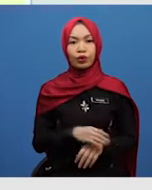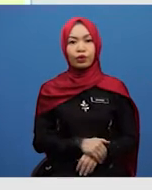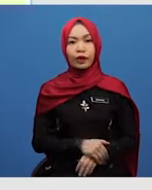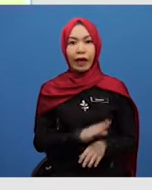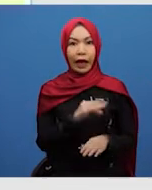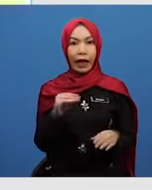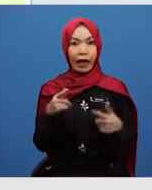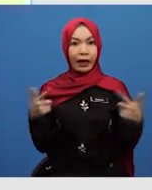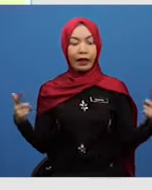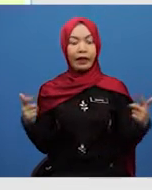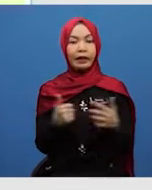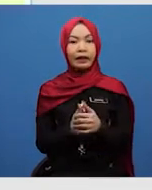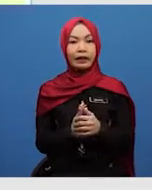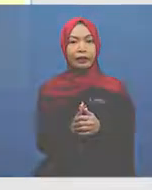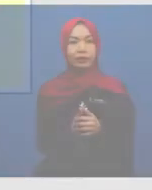hai hai